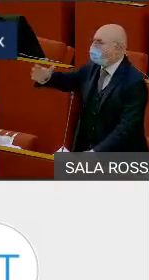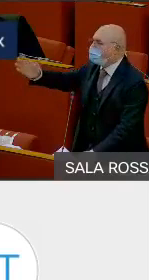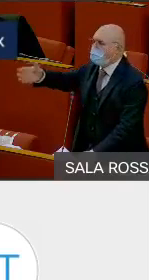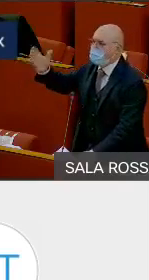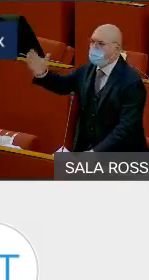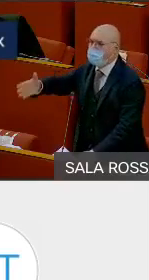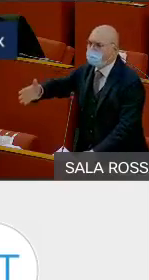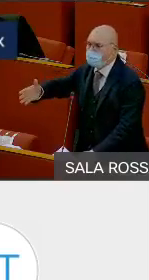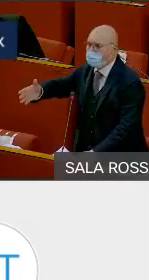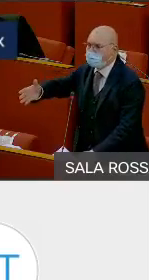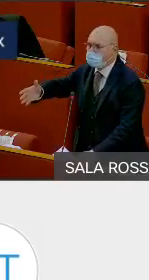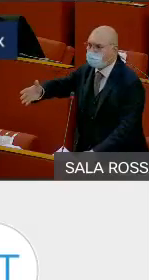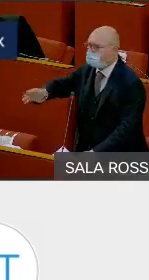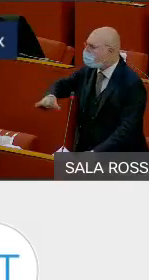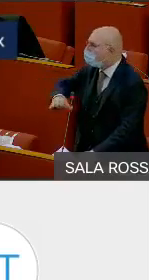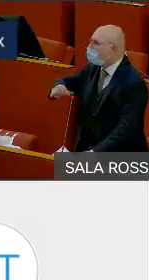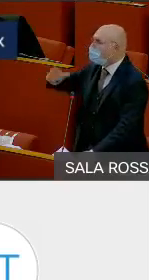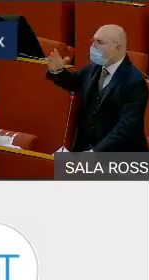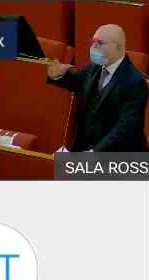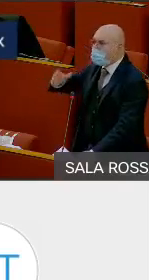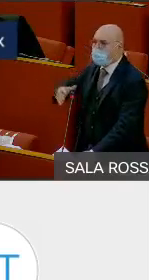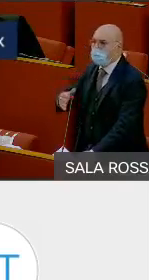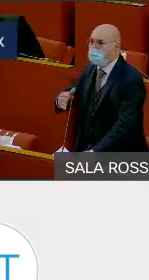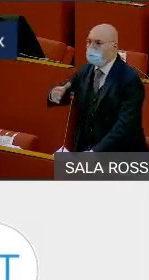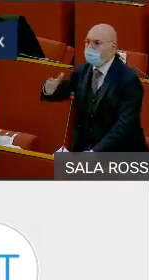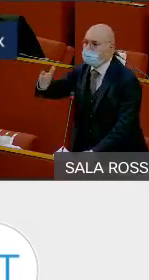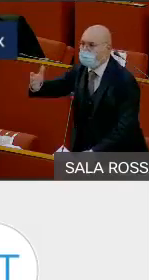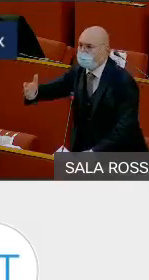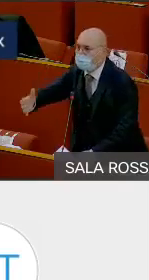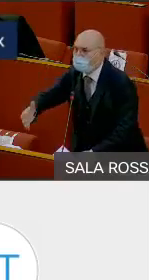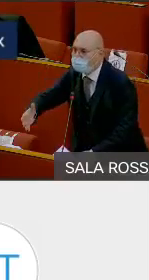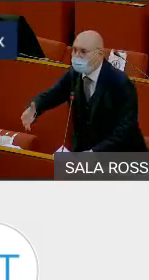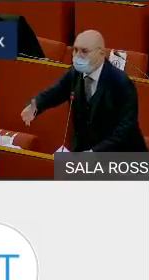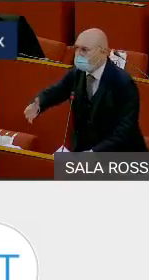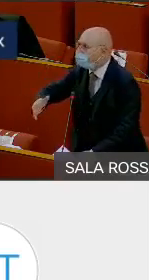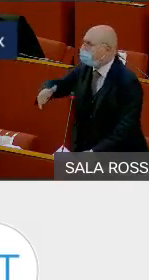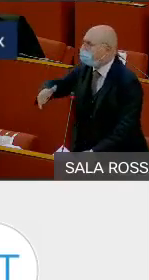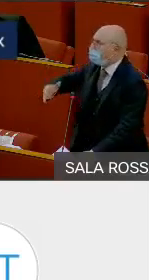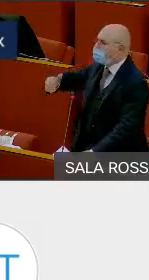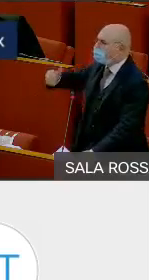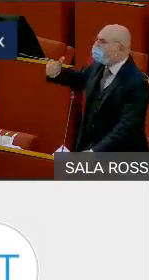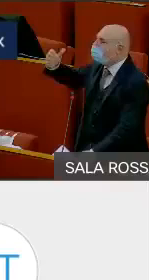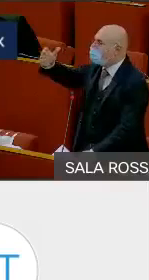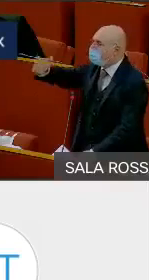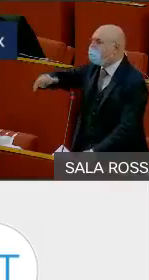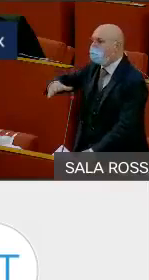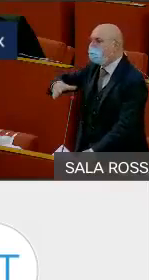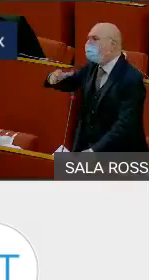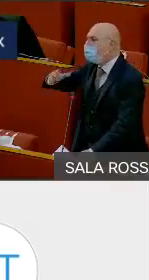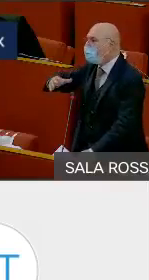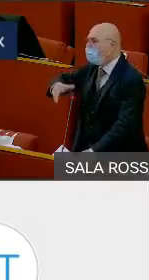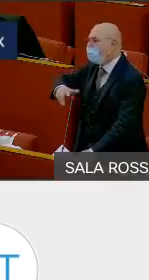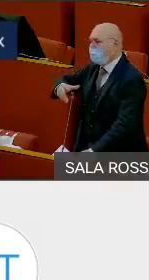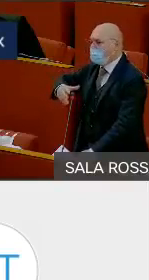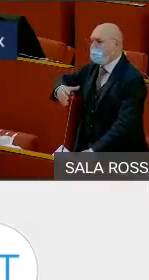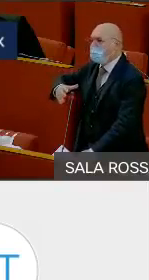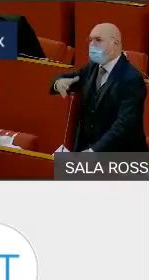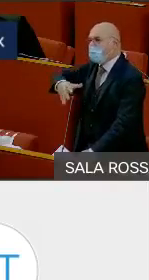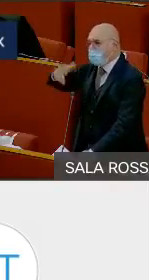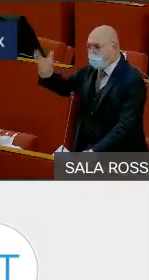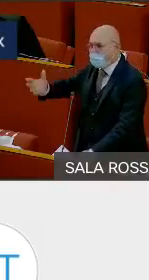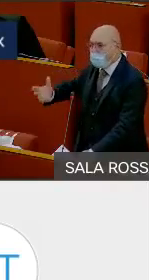vent'anni punto se quelli che verranno dopo di noi vorranno continuare avranno addirittura